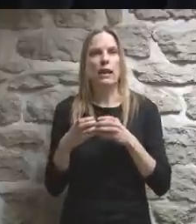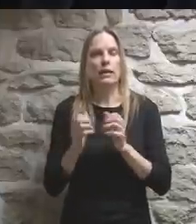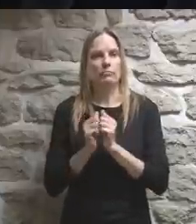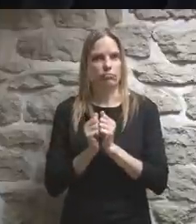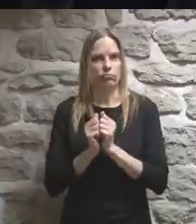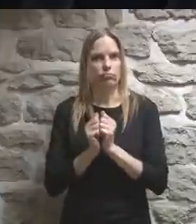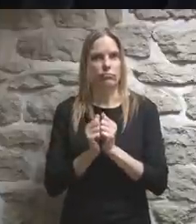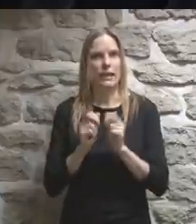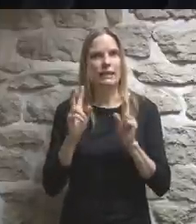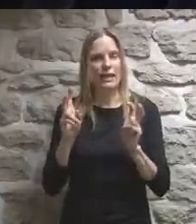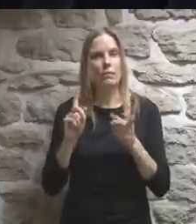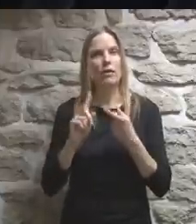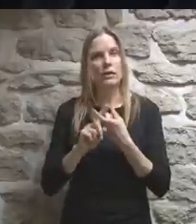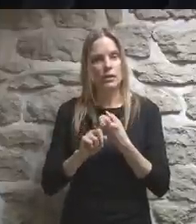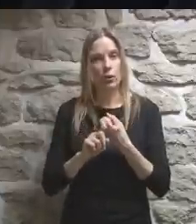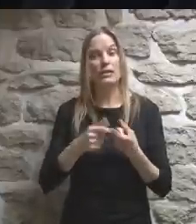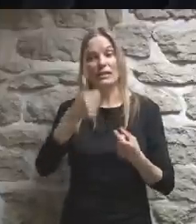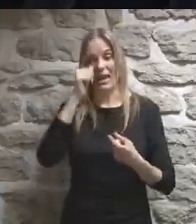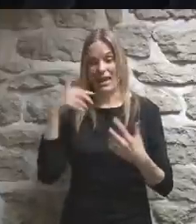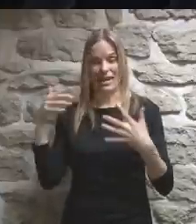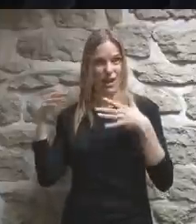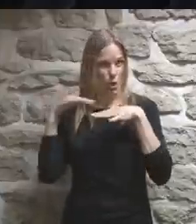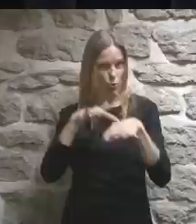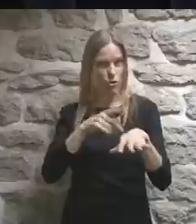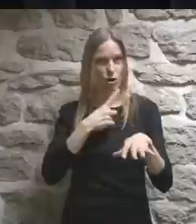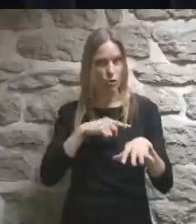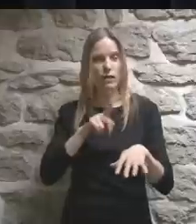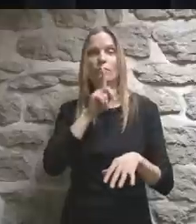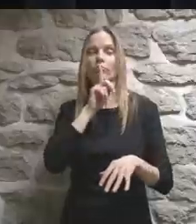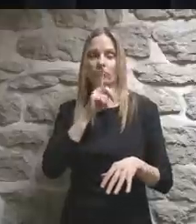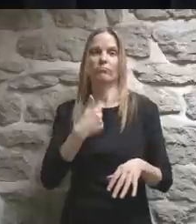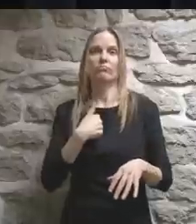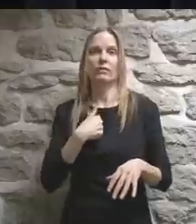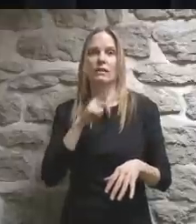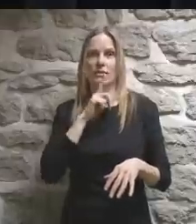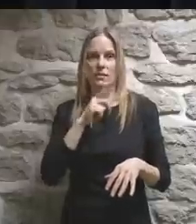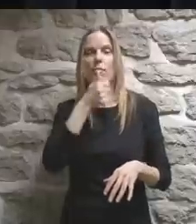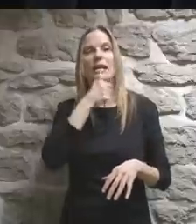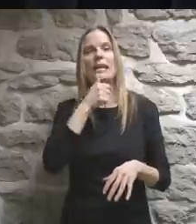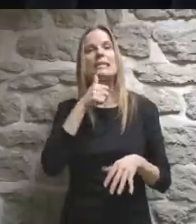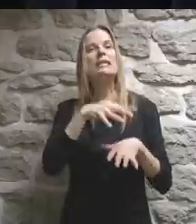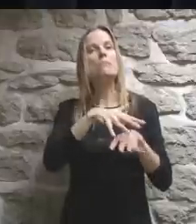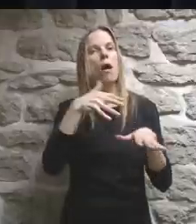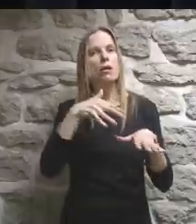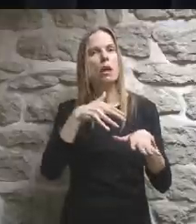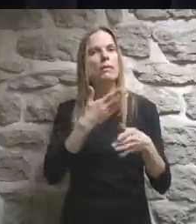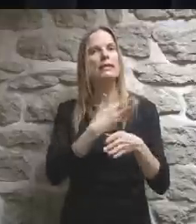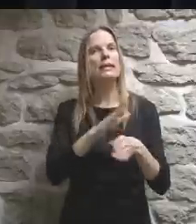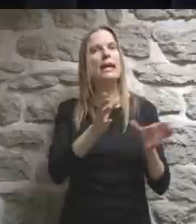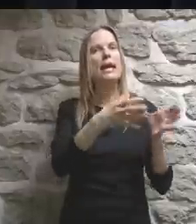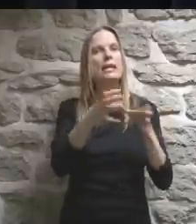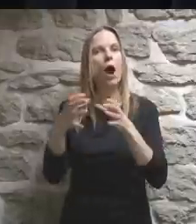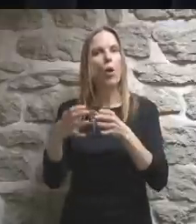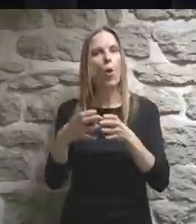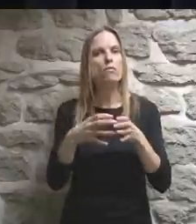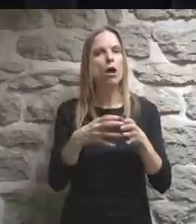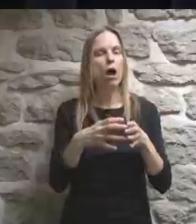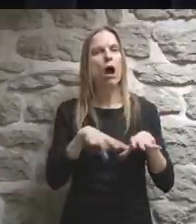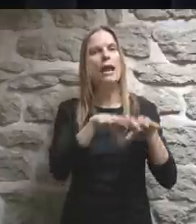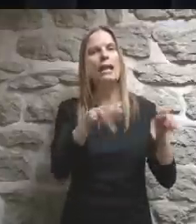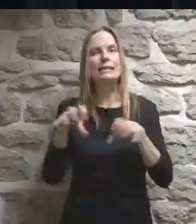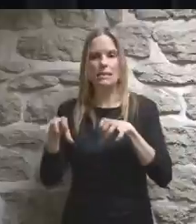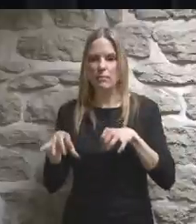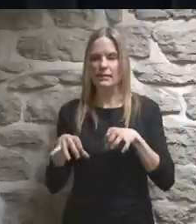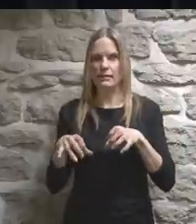toimus, siis ma saatsin ka kõikidele Eesti parlamendi erakonna esimestele ettepaneku istuda maha